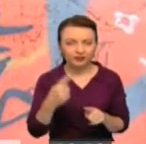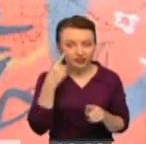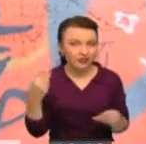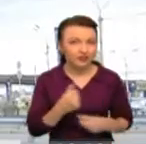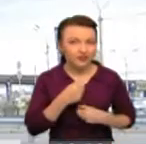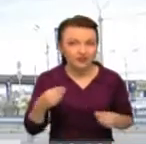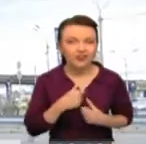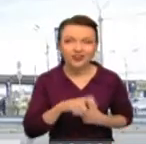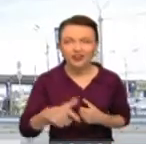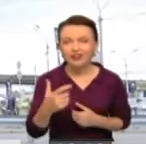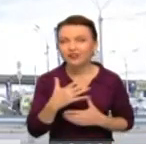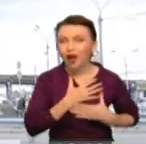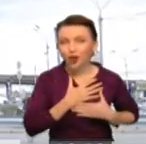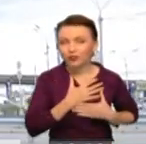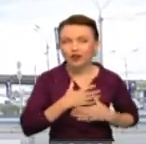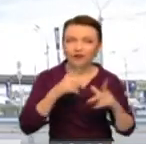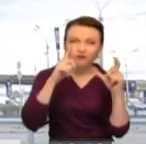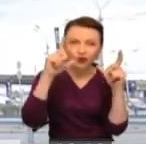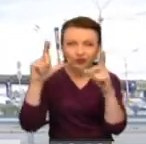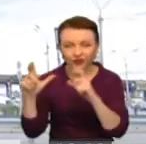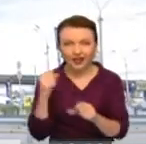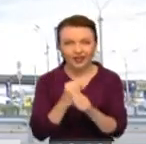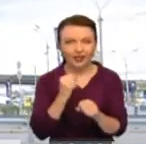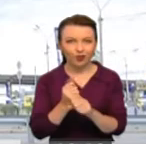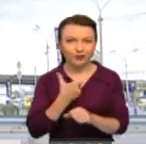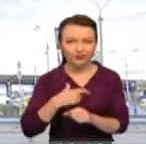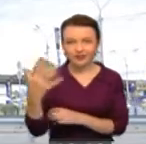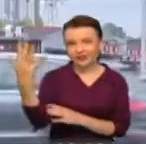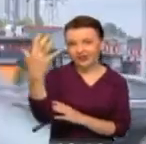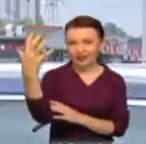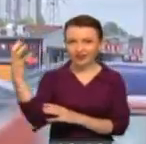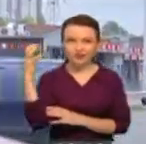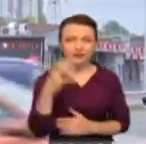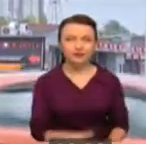кияни залюбки фотографують кумедного песика та роблять із ним селфі.